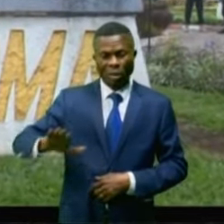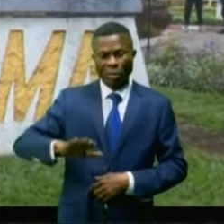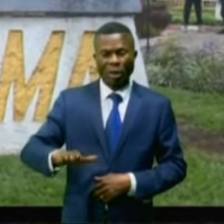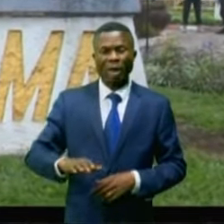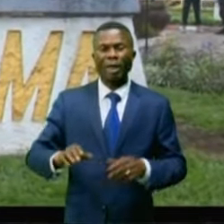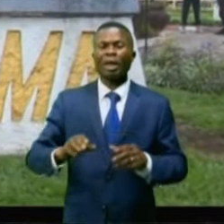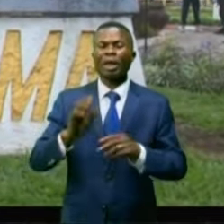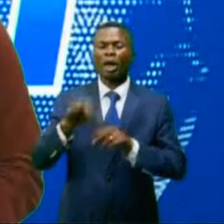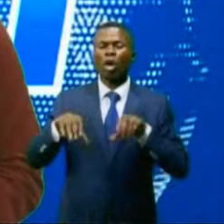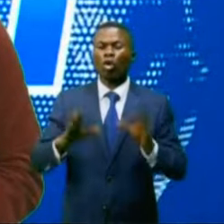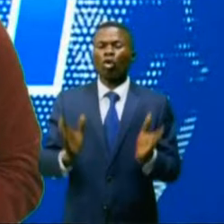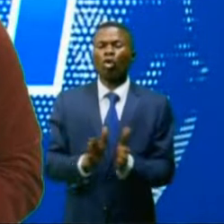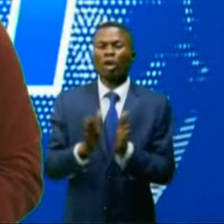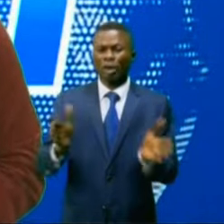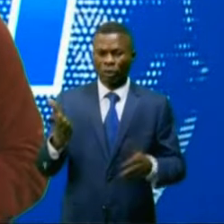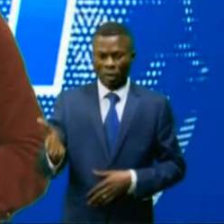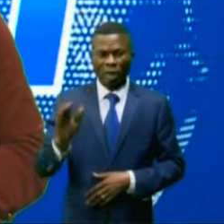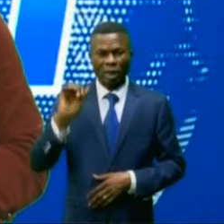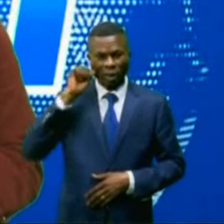national.